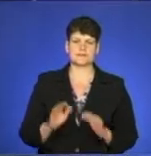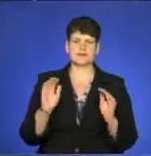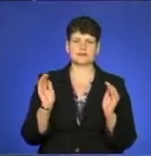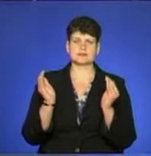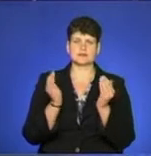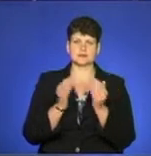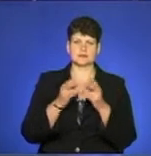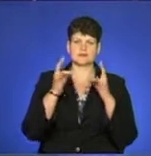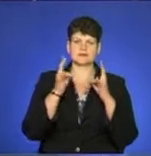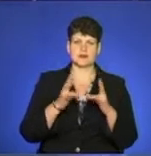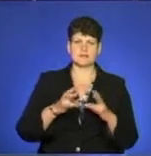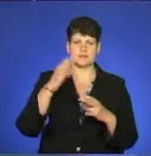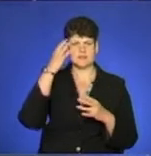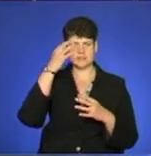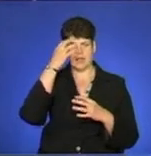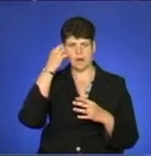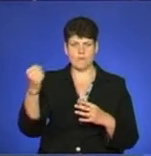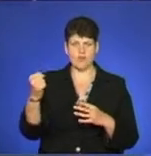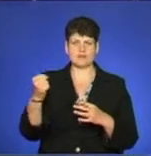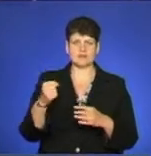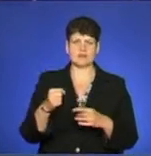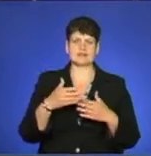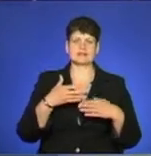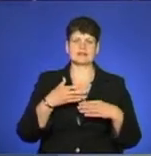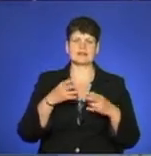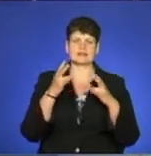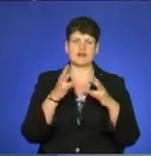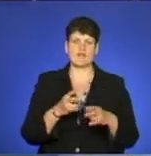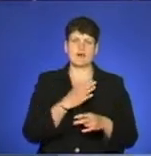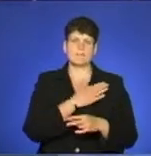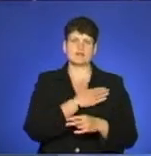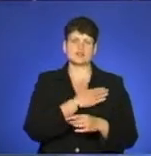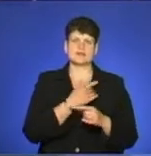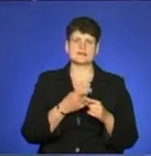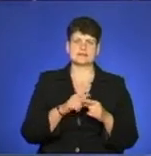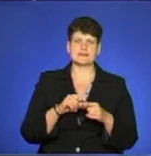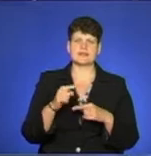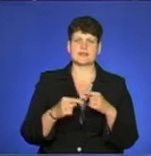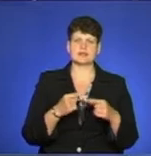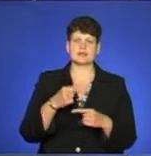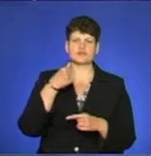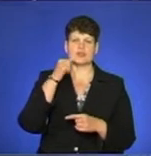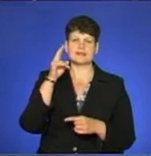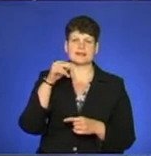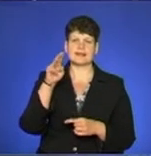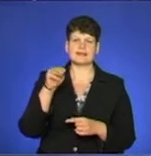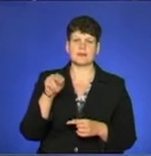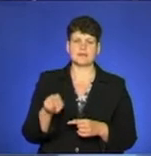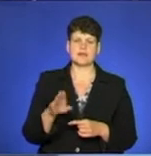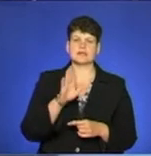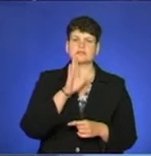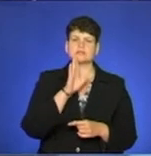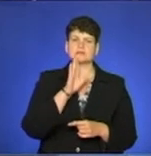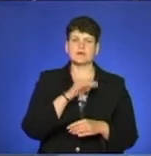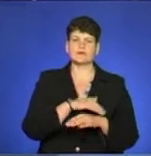черепно-мозкова травма, скальпована рана голови і травма плеча. За попередніми даними, такі наслідки вчорашньої ДТП для потерпілої на вулиці Руській